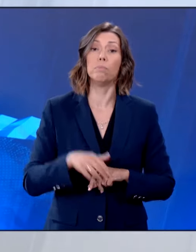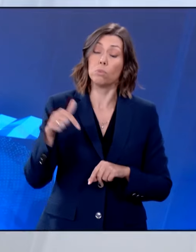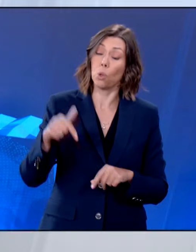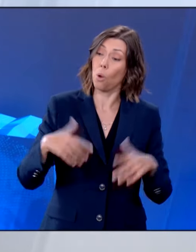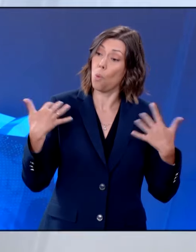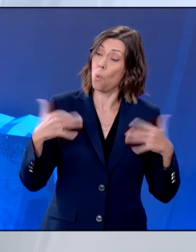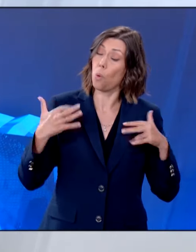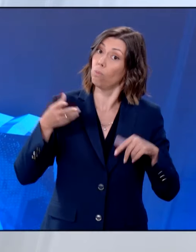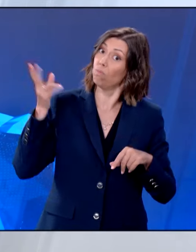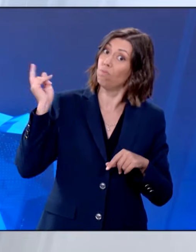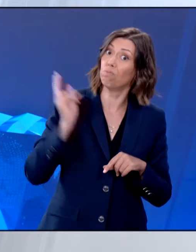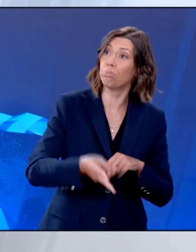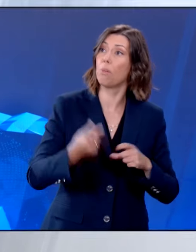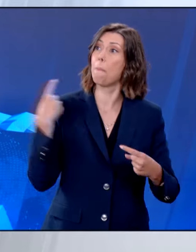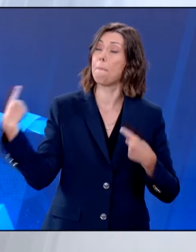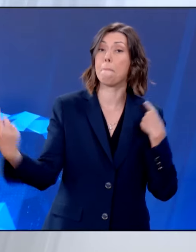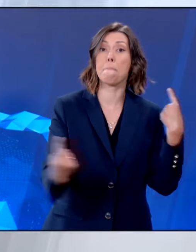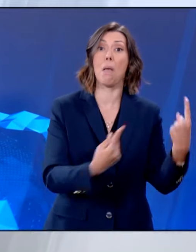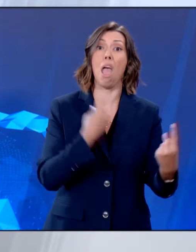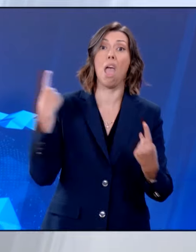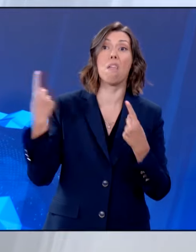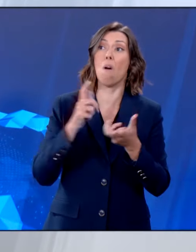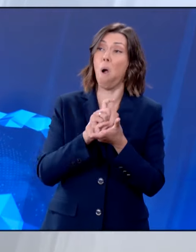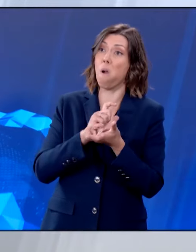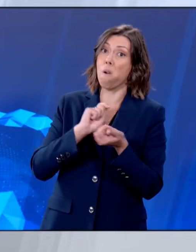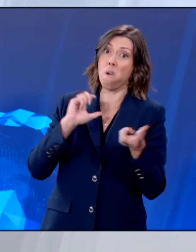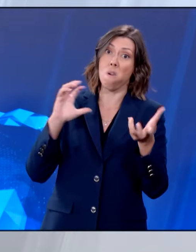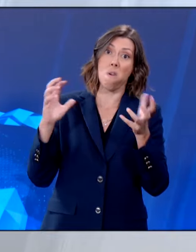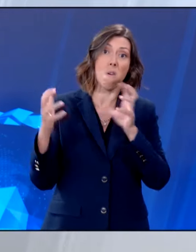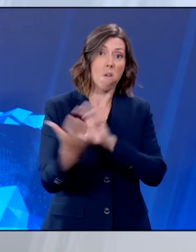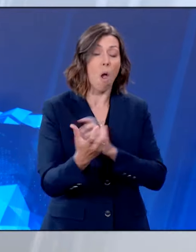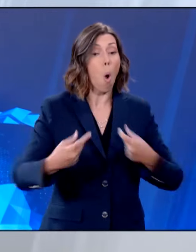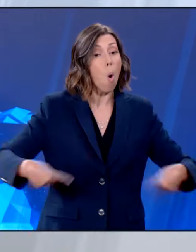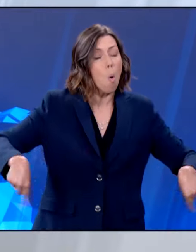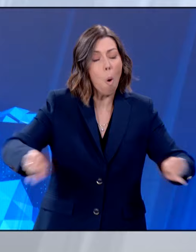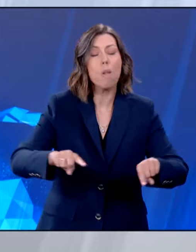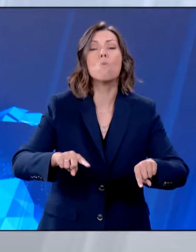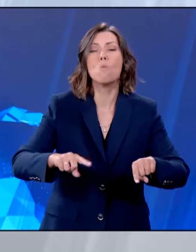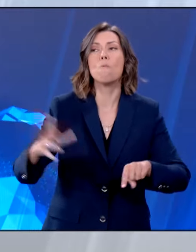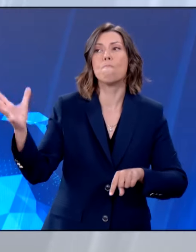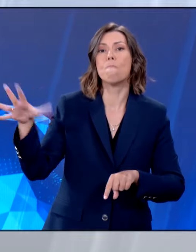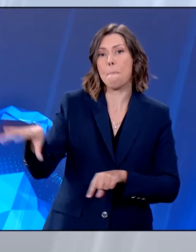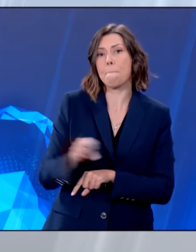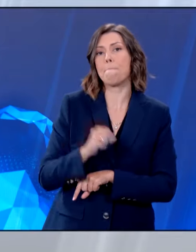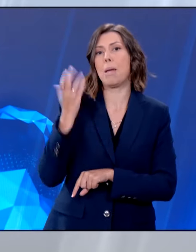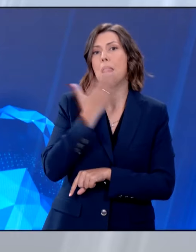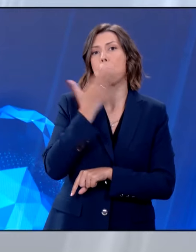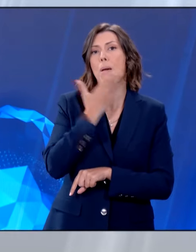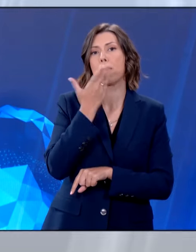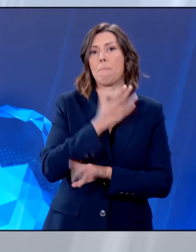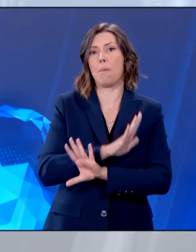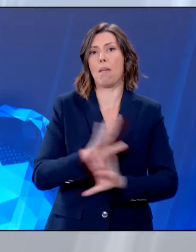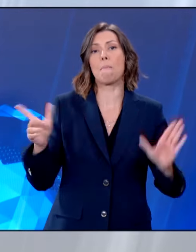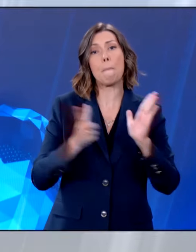οποία νομίζω την βιώνουμε όλοι, πρέπει διαρκώς να γινόμαστε καλύτεροι και από όποια